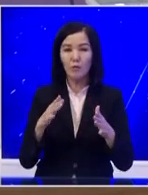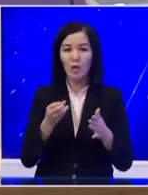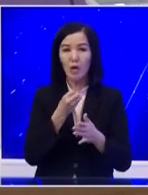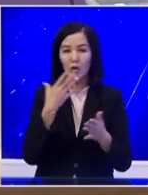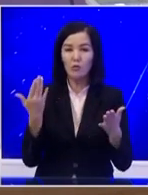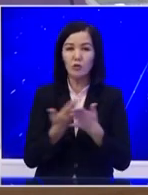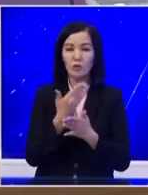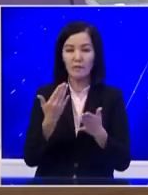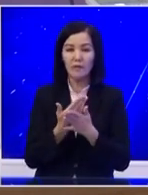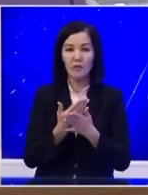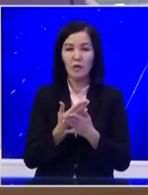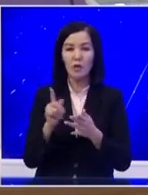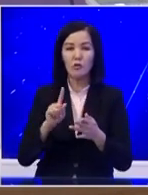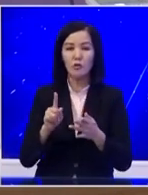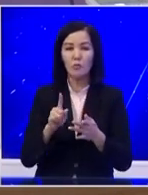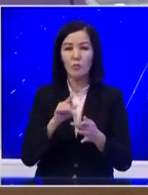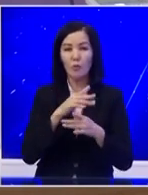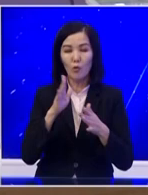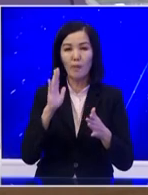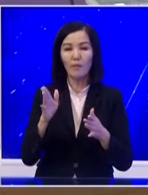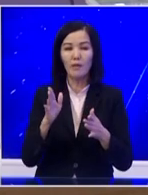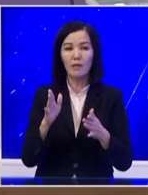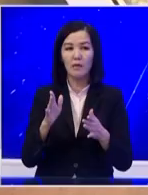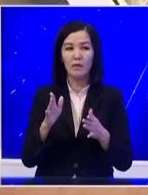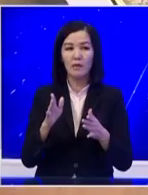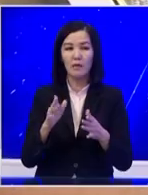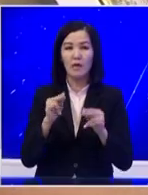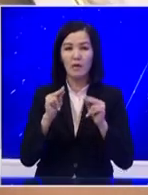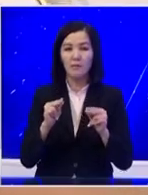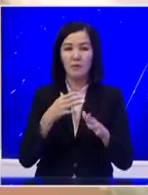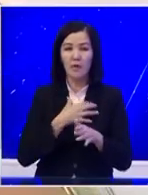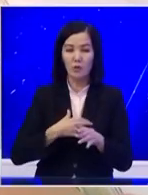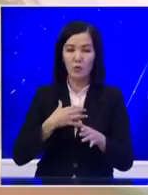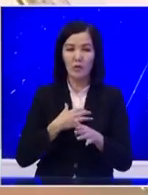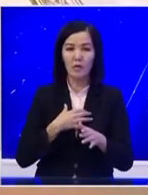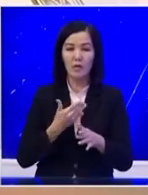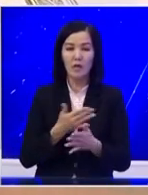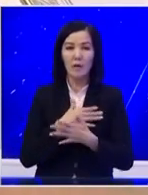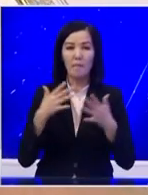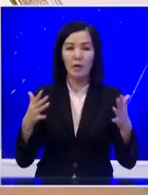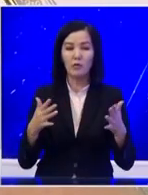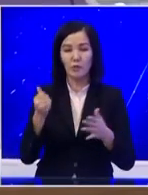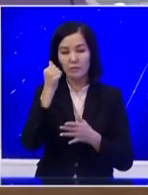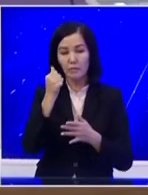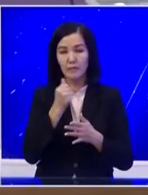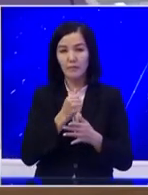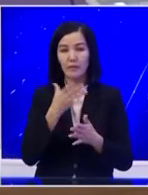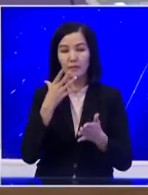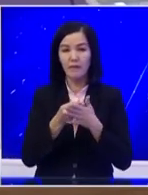новостей, положительных, но самое главное – объективных и актуальных. Хочу сказать большое спасибо всем своим коллегам,